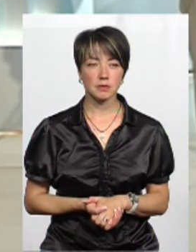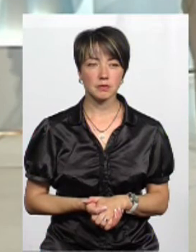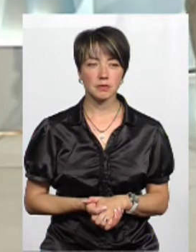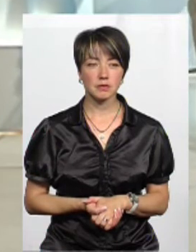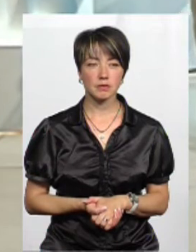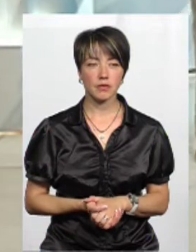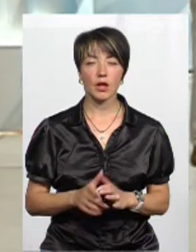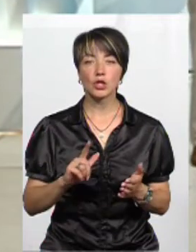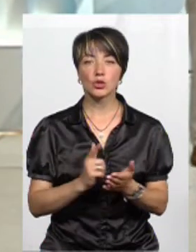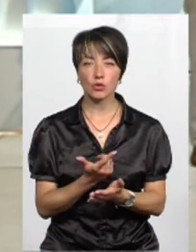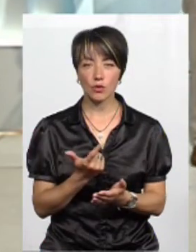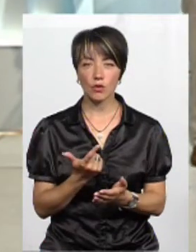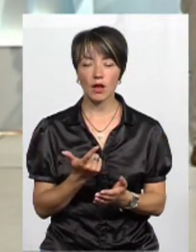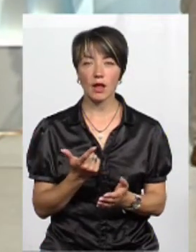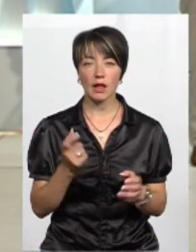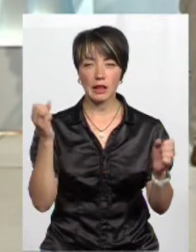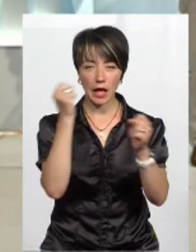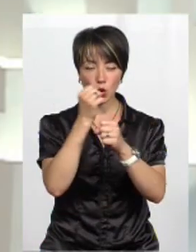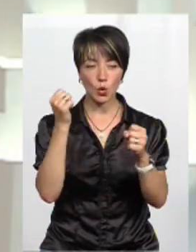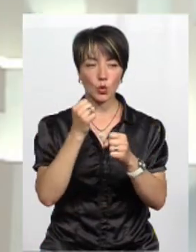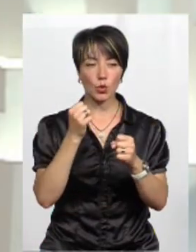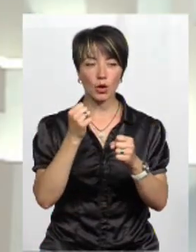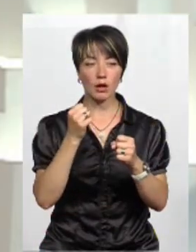Прошу. Ну, це знову недолуга